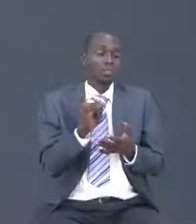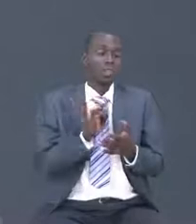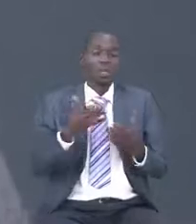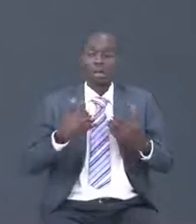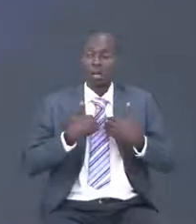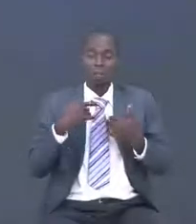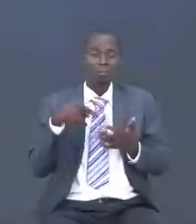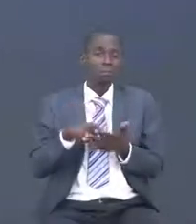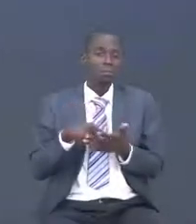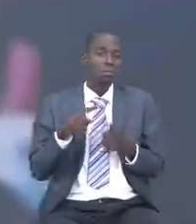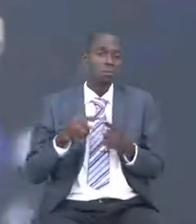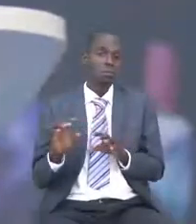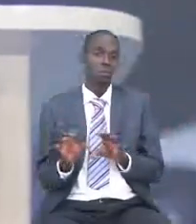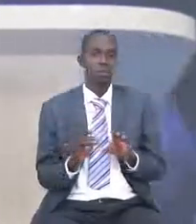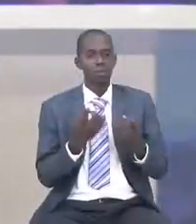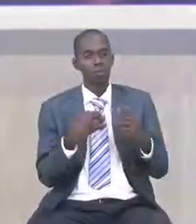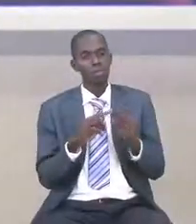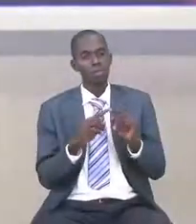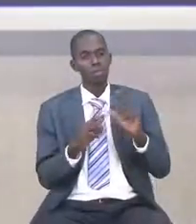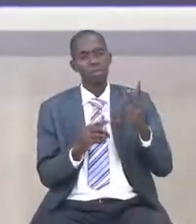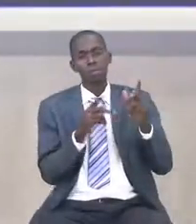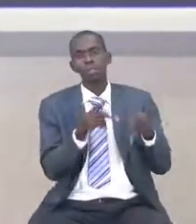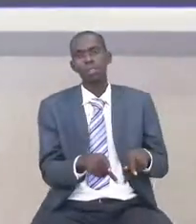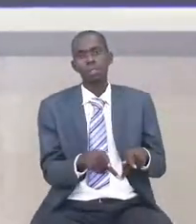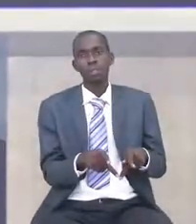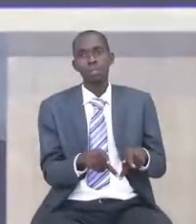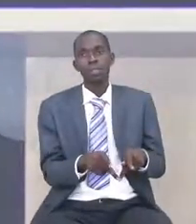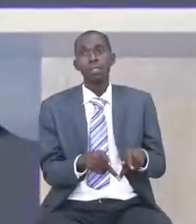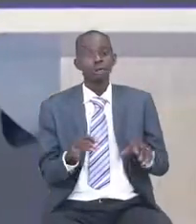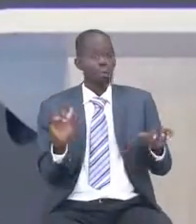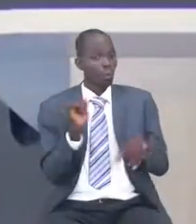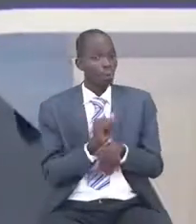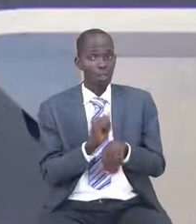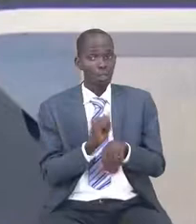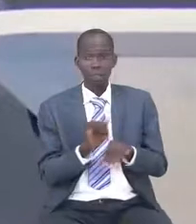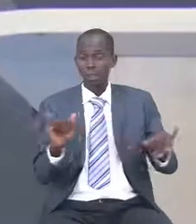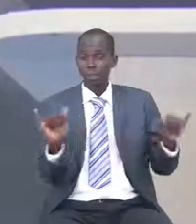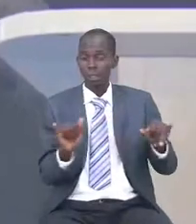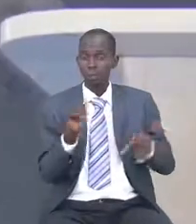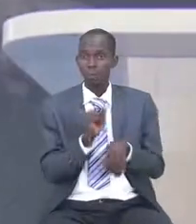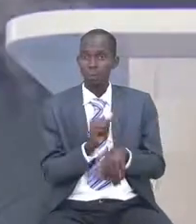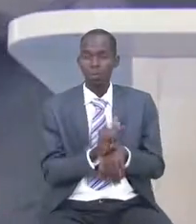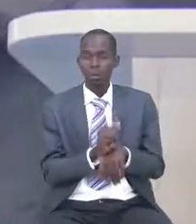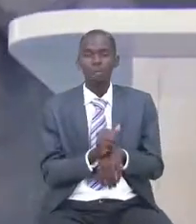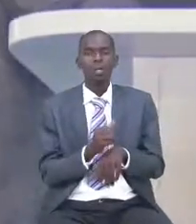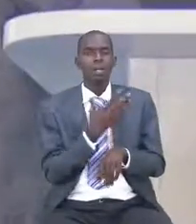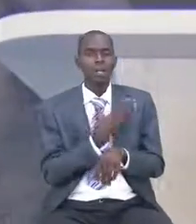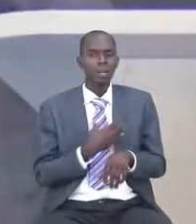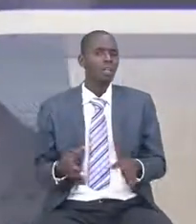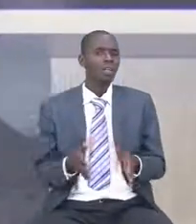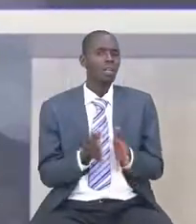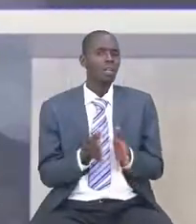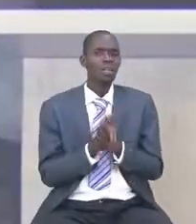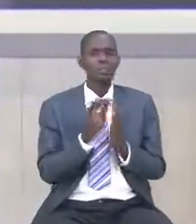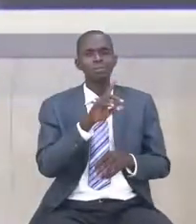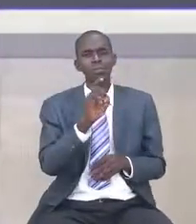suis excité. Et j'ai ceci à faire. Alors, ils sont venus vers le troisième, qui faisait le même travail, posait les mêmes briques, faisant